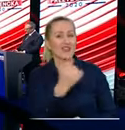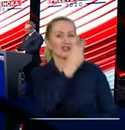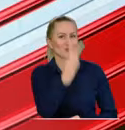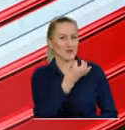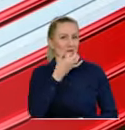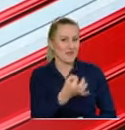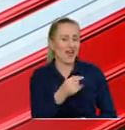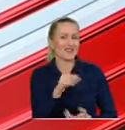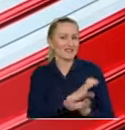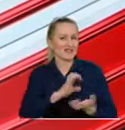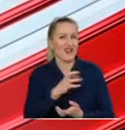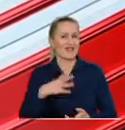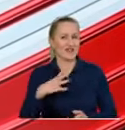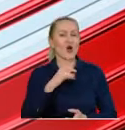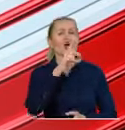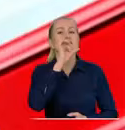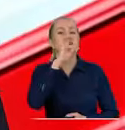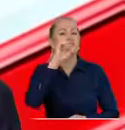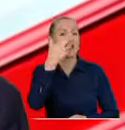Świat Wartości. Teraz odpowiada Stanisław Żółtek.